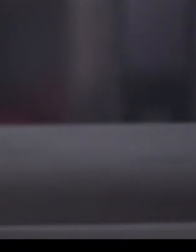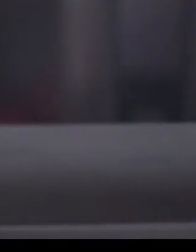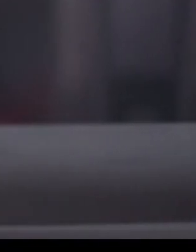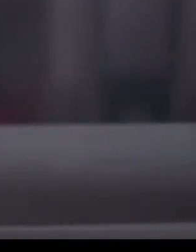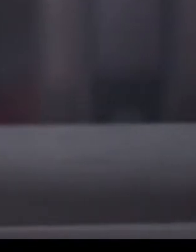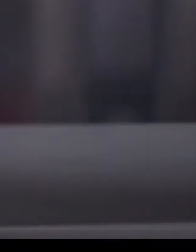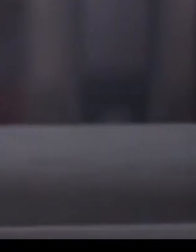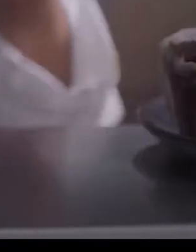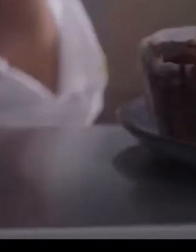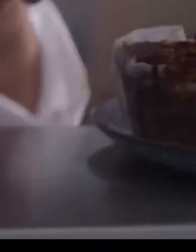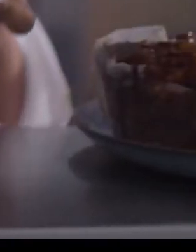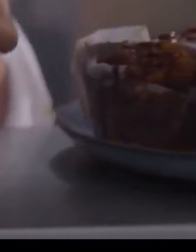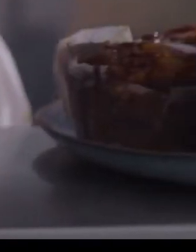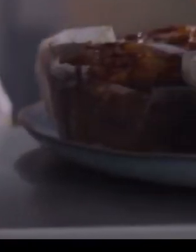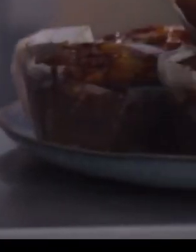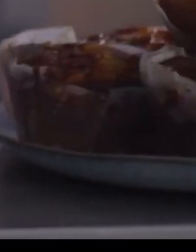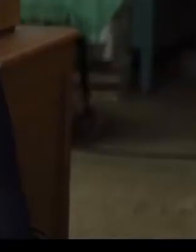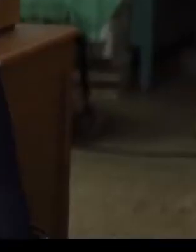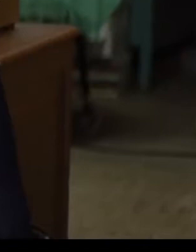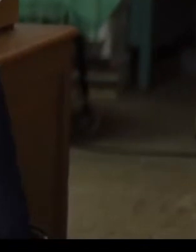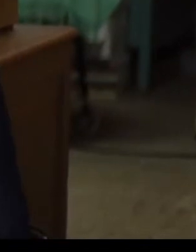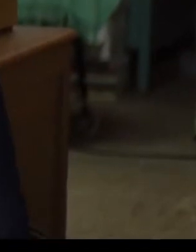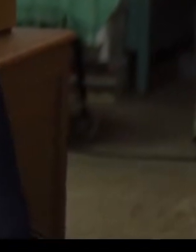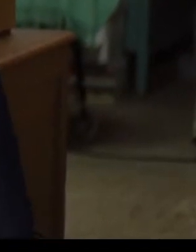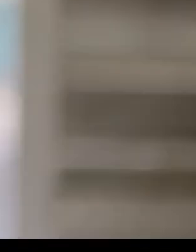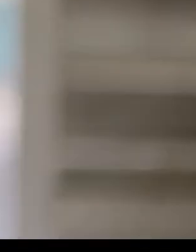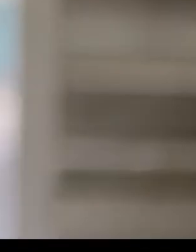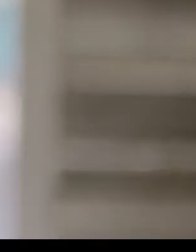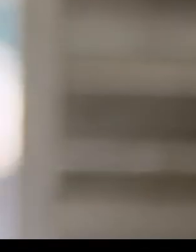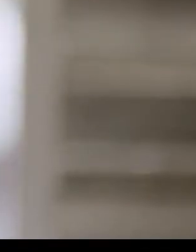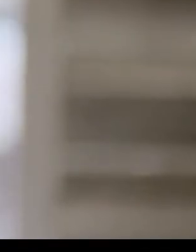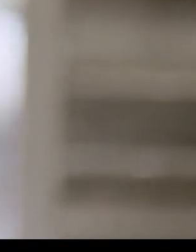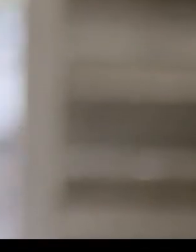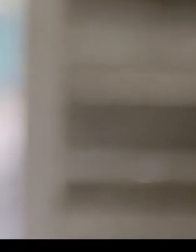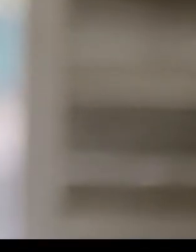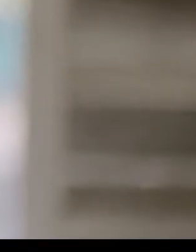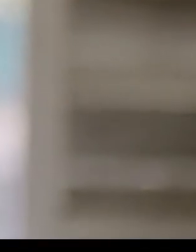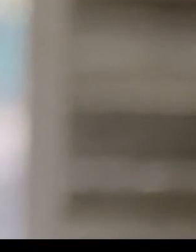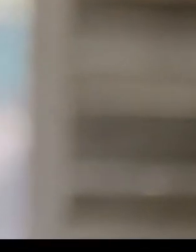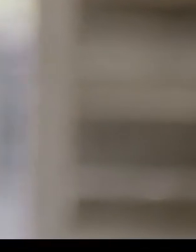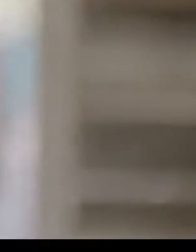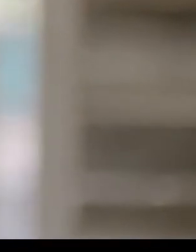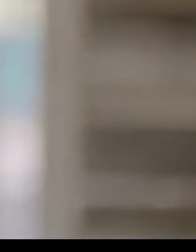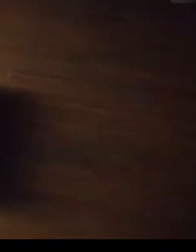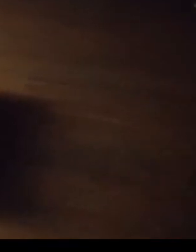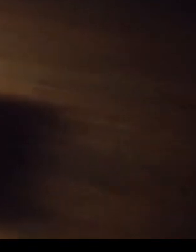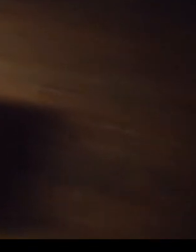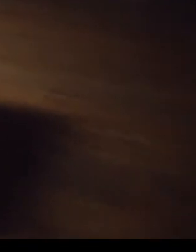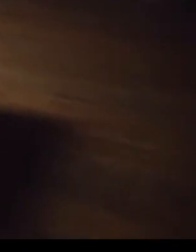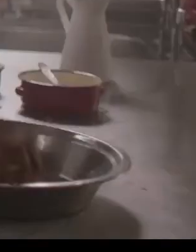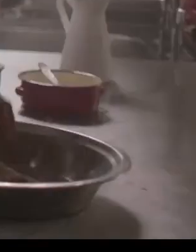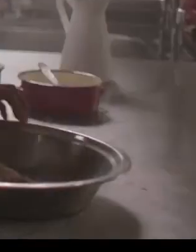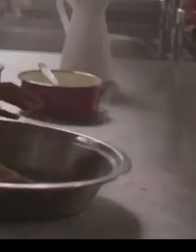그러던 어느 날 가게를 지나치는 손님들을 바라보던 미미는 기막힌 아이디어를 떠올리는데